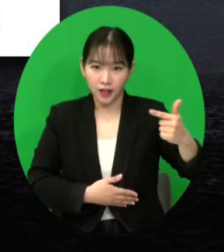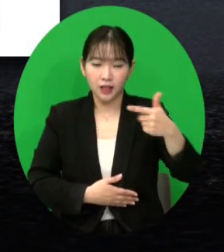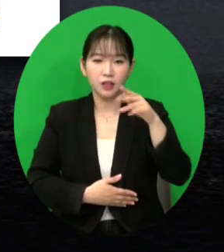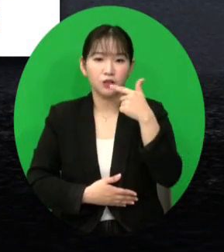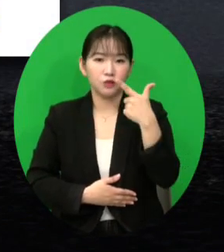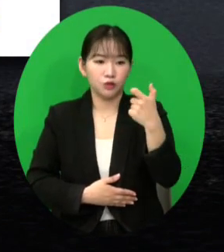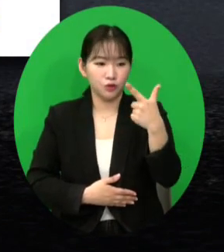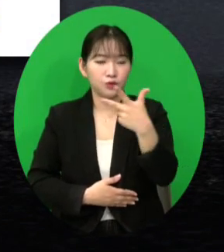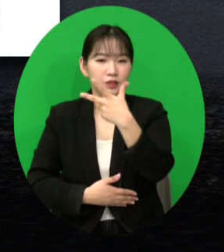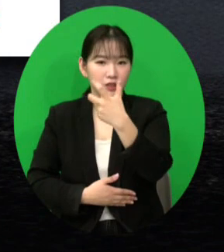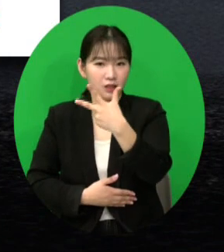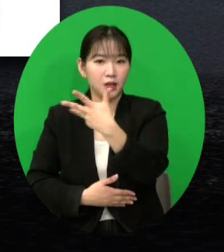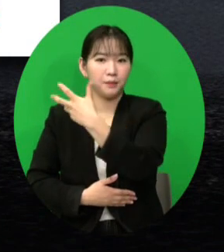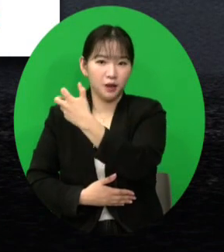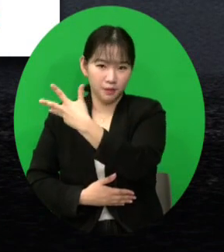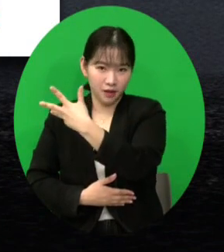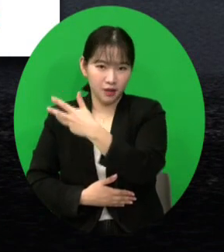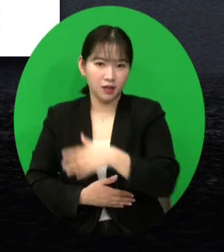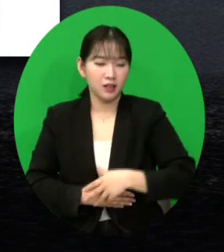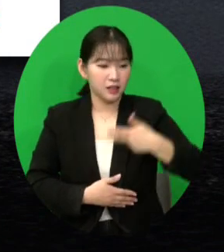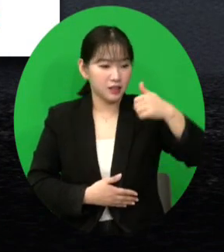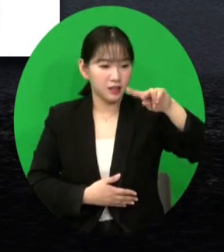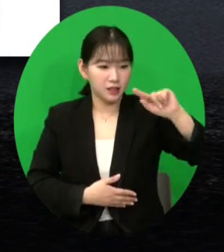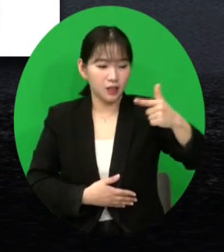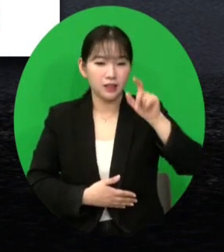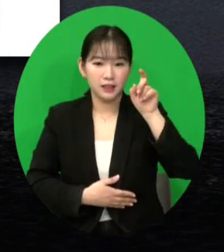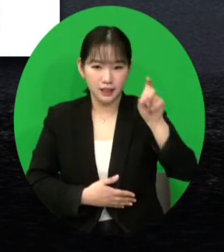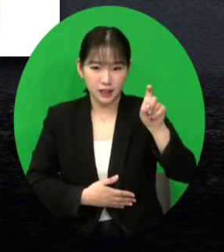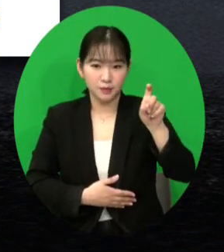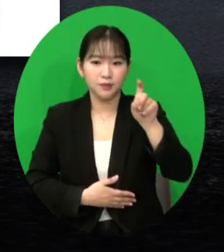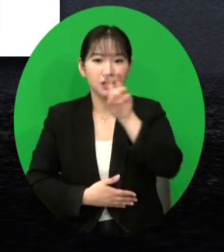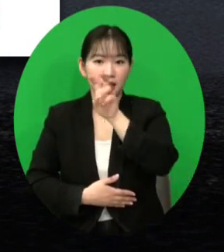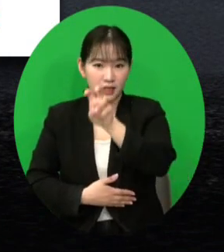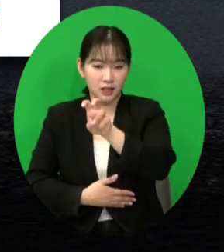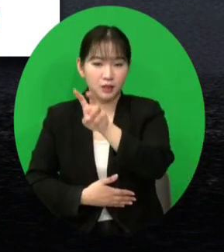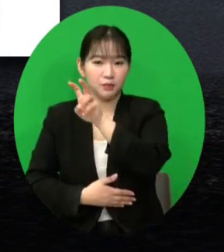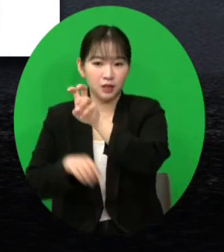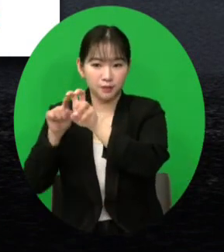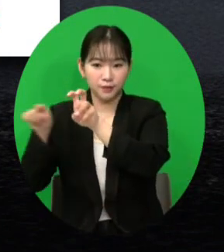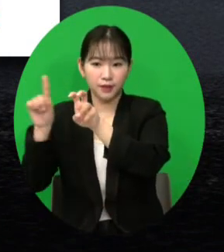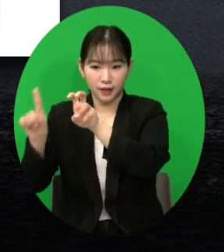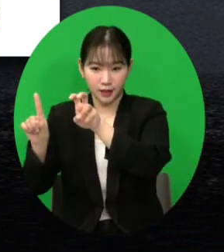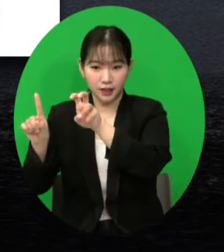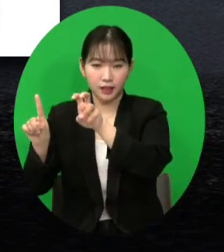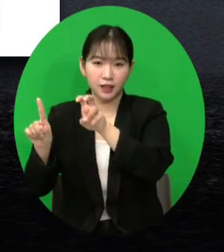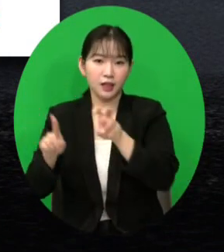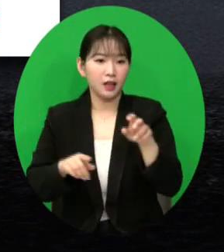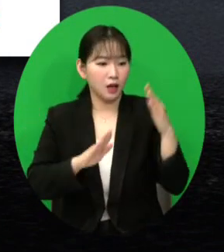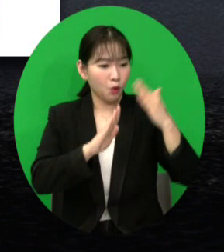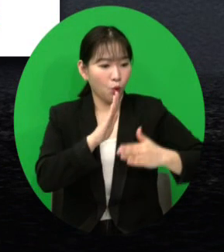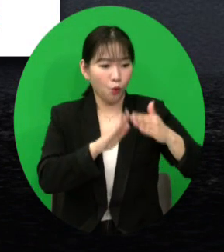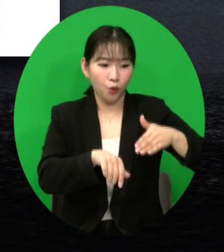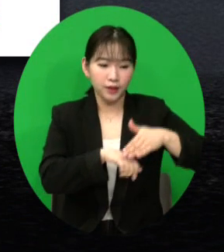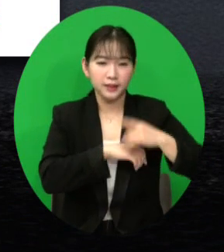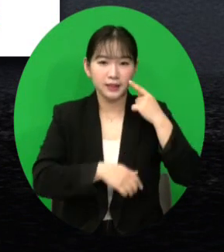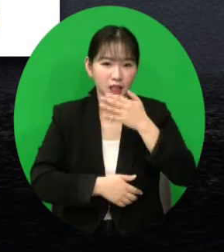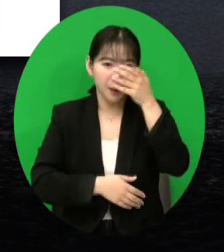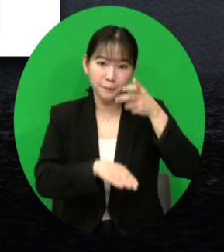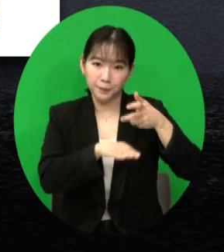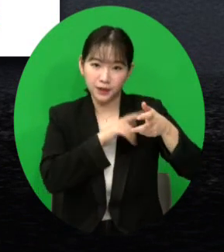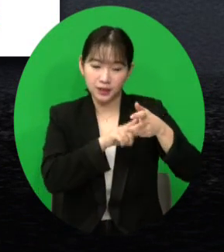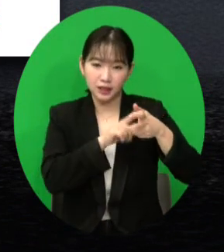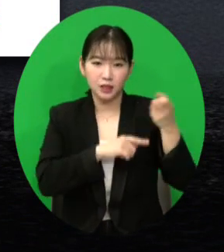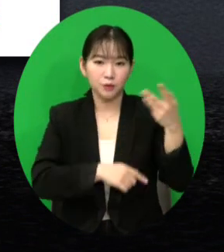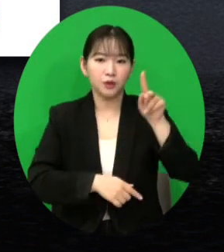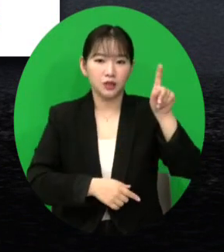66, 77, 88번, 지선은 10번과 20, 20의 1번, 공공행인 낭만버스는